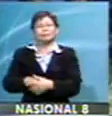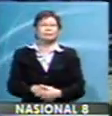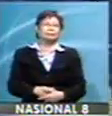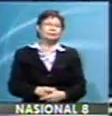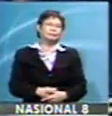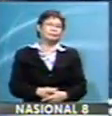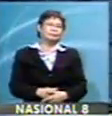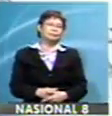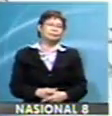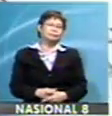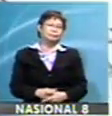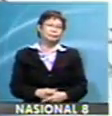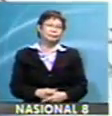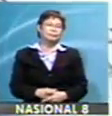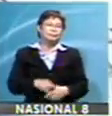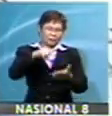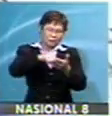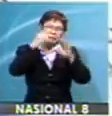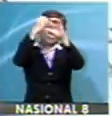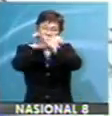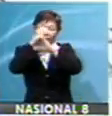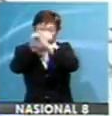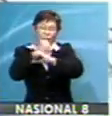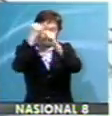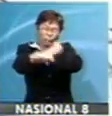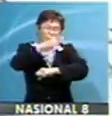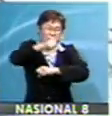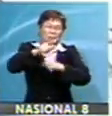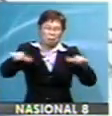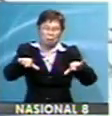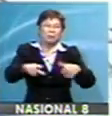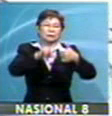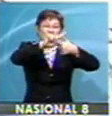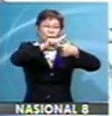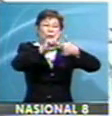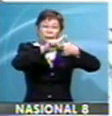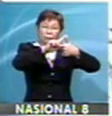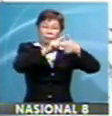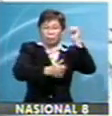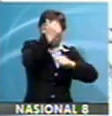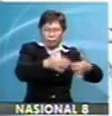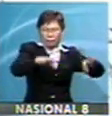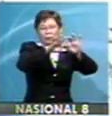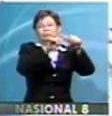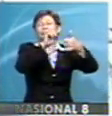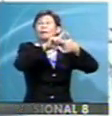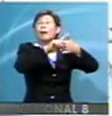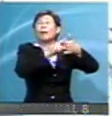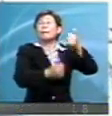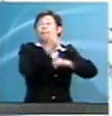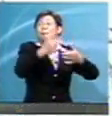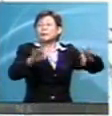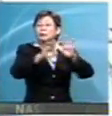bencana ini adalah antara cabaran yang perlu kita lakukan kerana salah satu daripada aspek yang penting ialah komunikasi